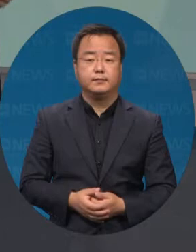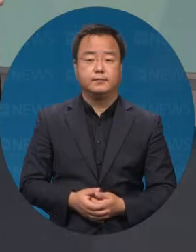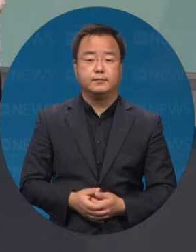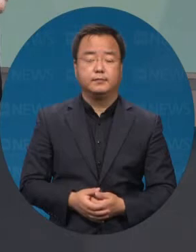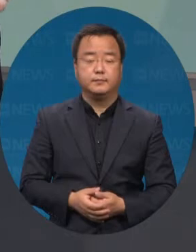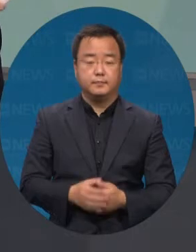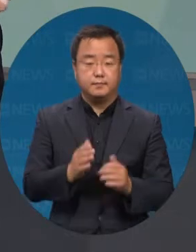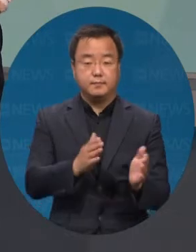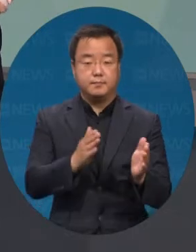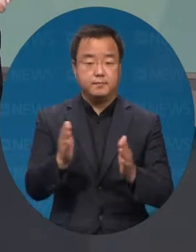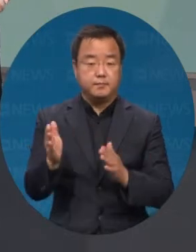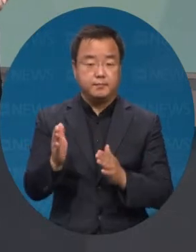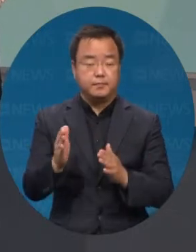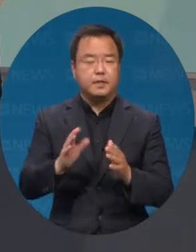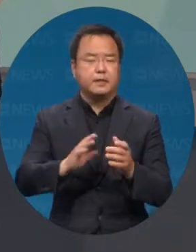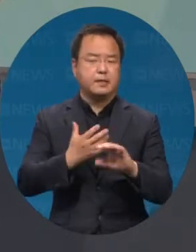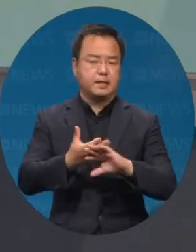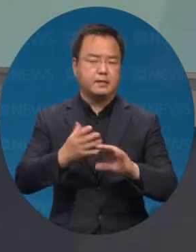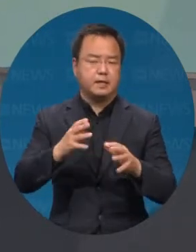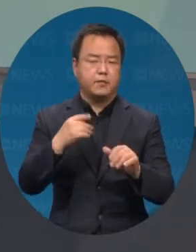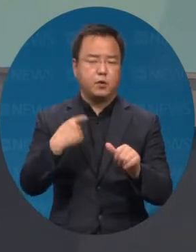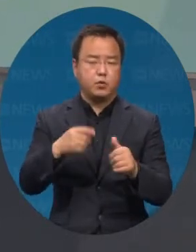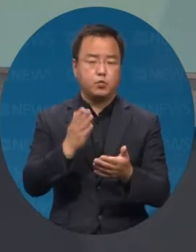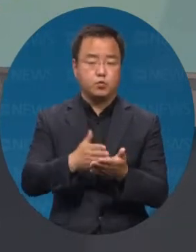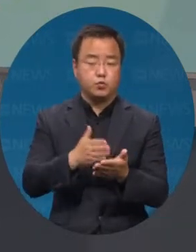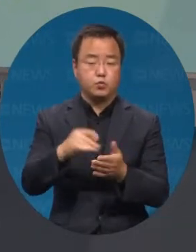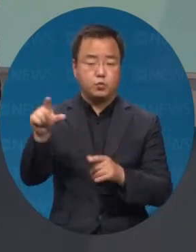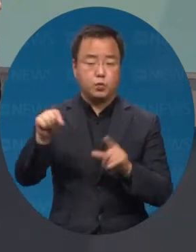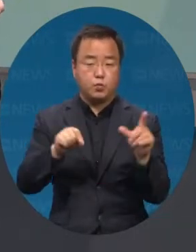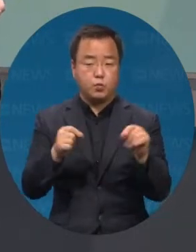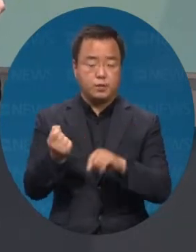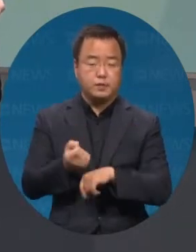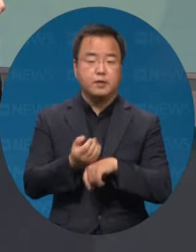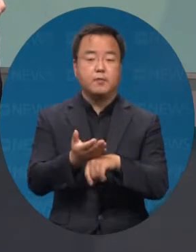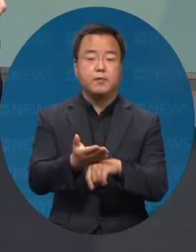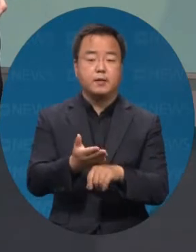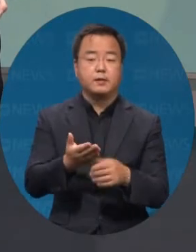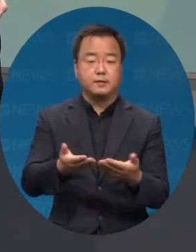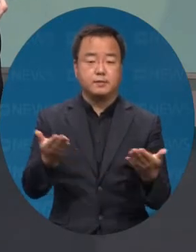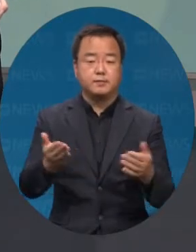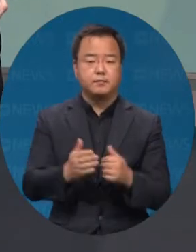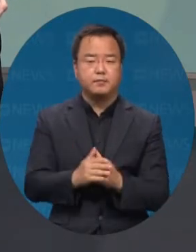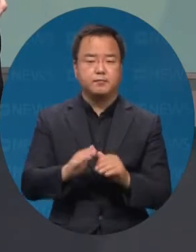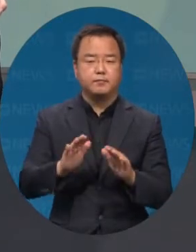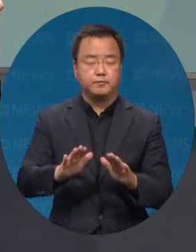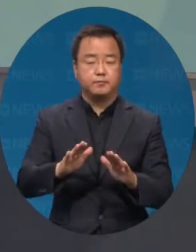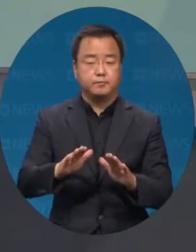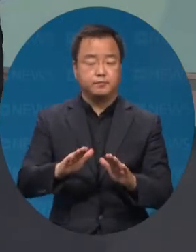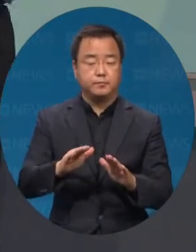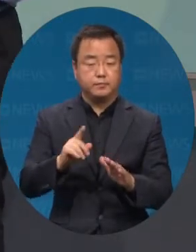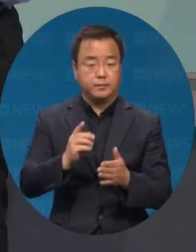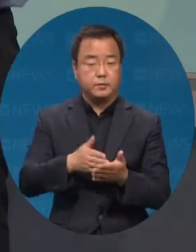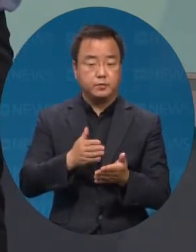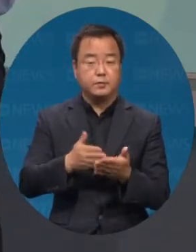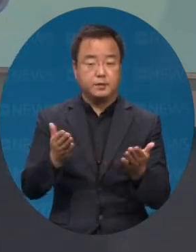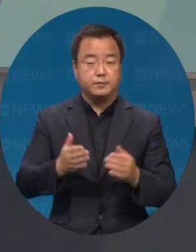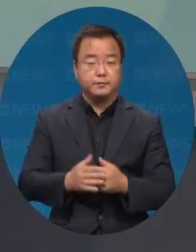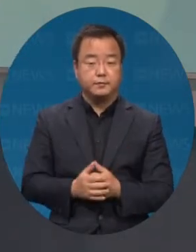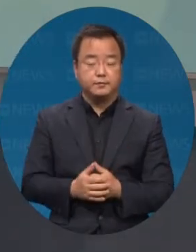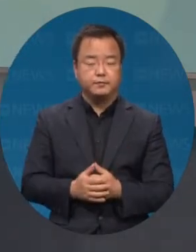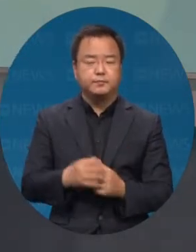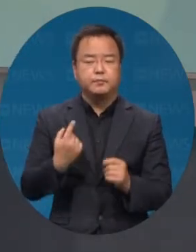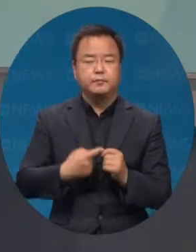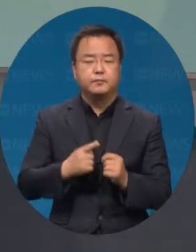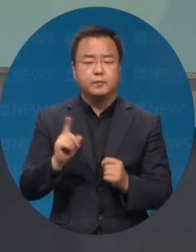그다음 쉽게 접하기 힘든 해외 교육소식 골라서 전해드리는 글로벌 픽 시간입니다 오늘은 일개미 저와 함께 합니다 버섯이 접해야 세야 저서